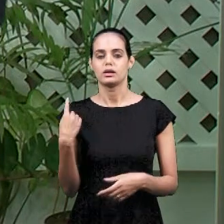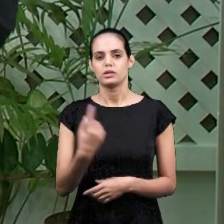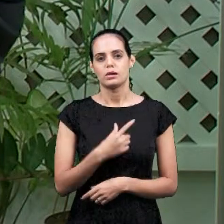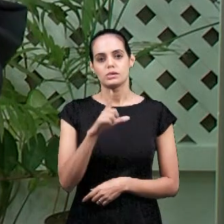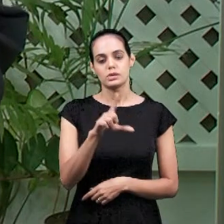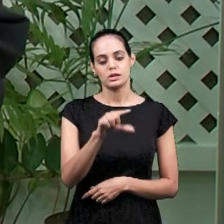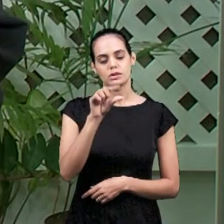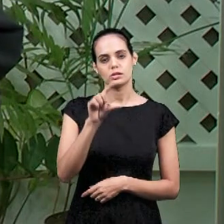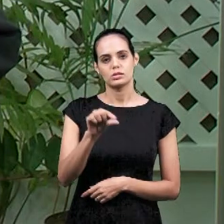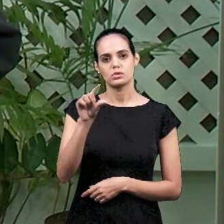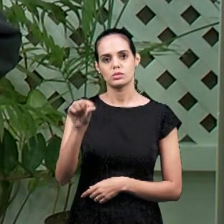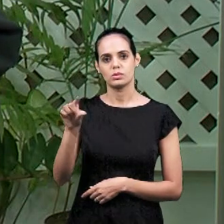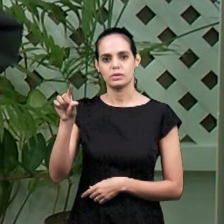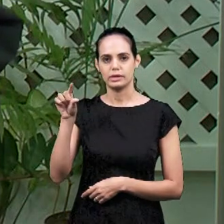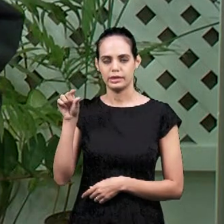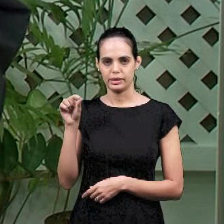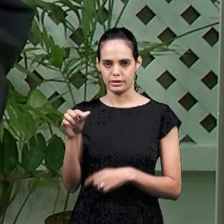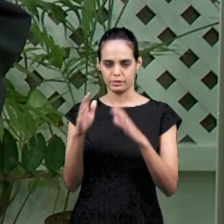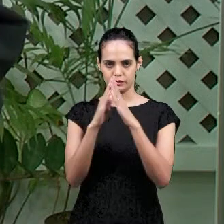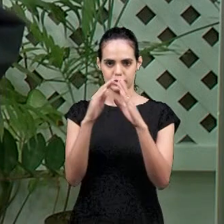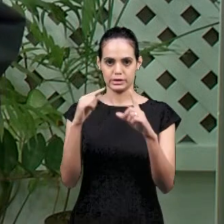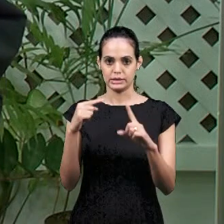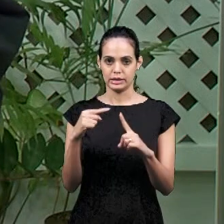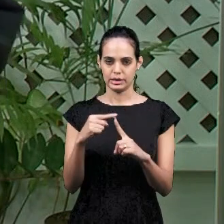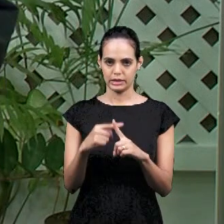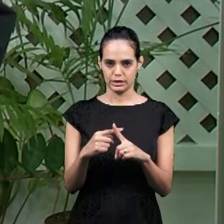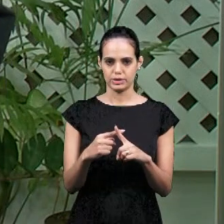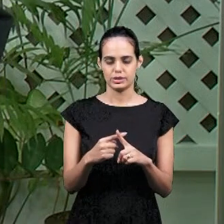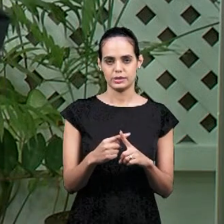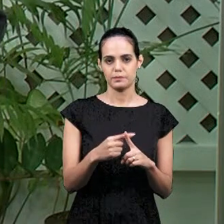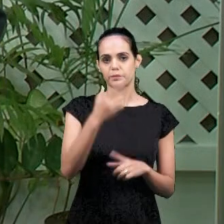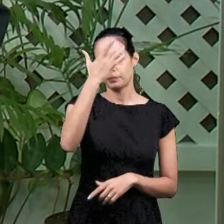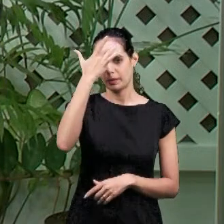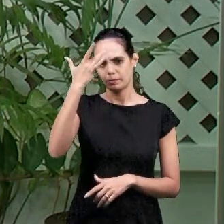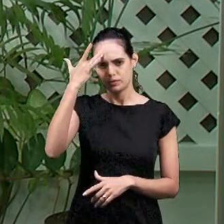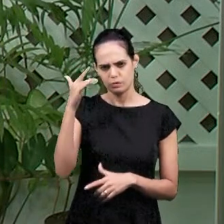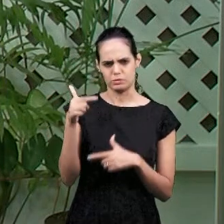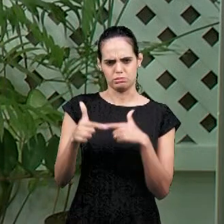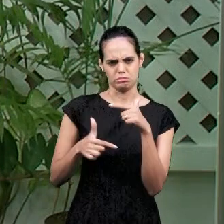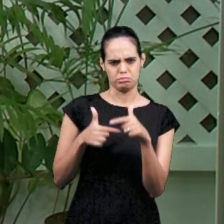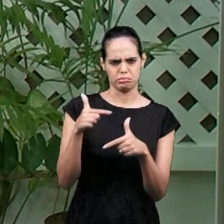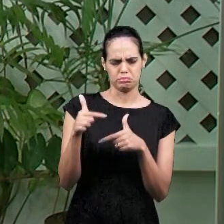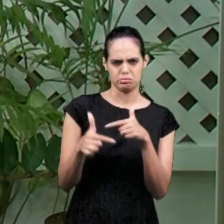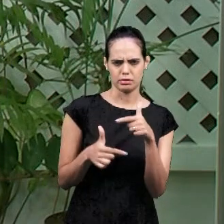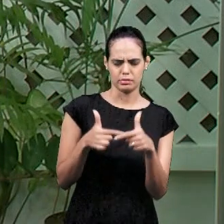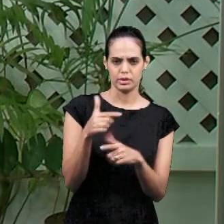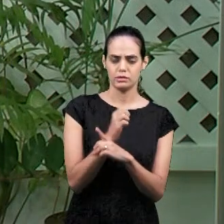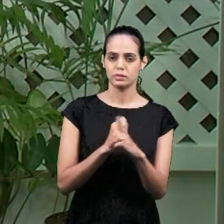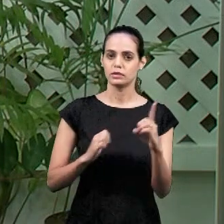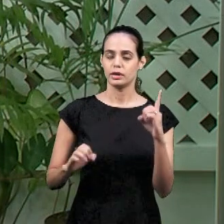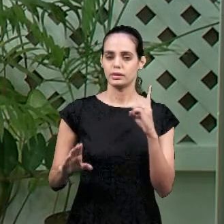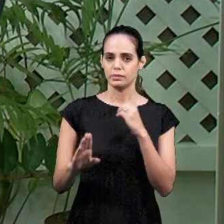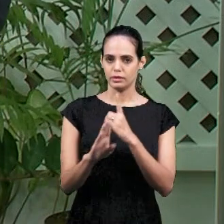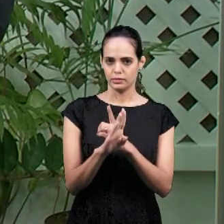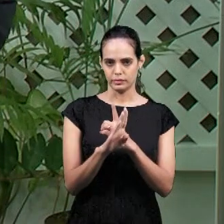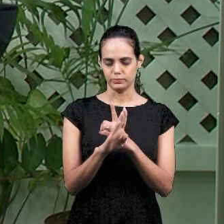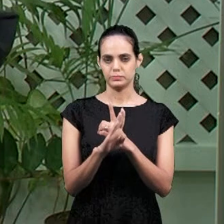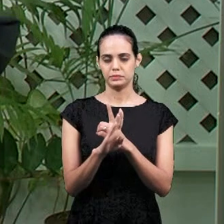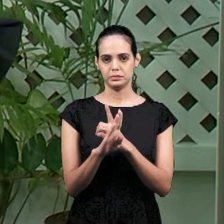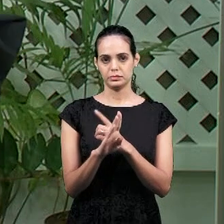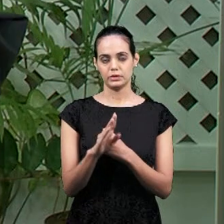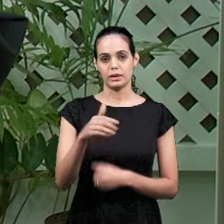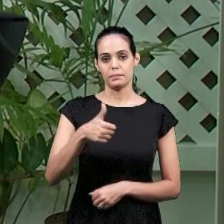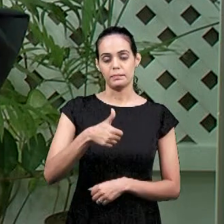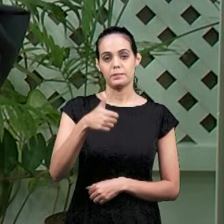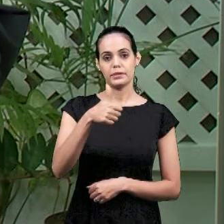où nous avons sélectionné les églises qui ont le plus grand nombre de personnes en travaillant en